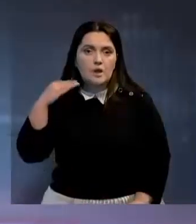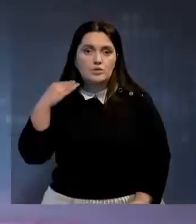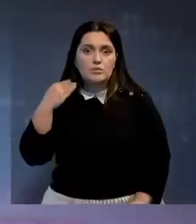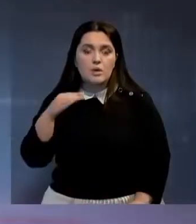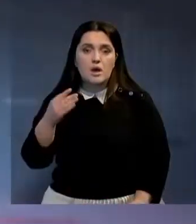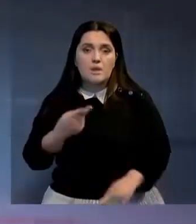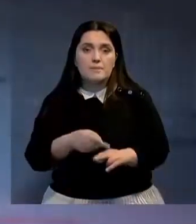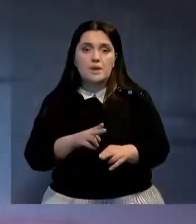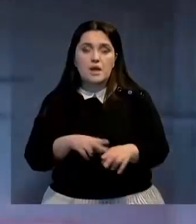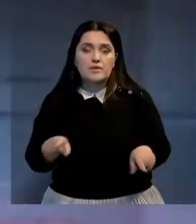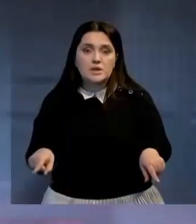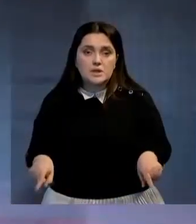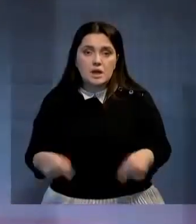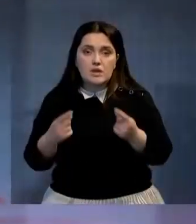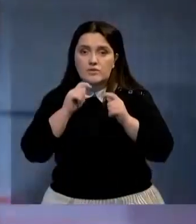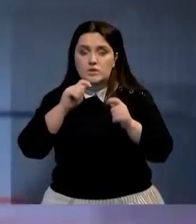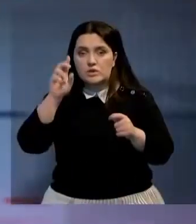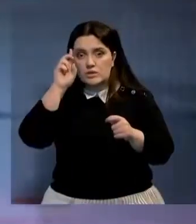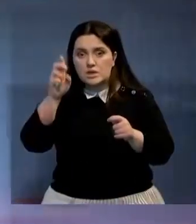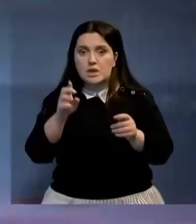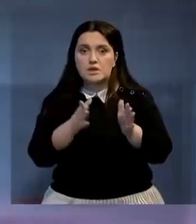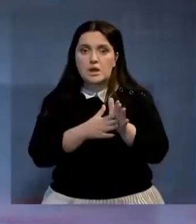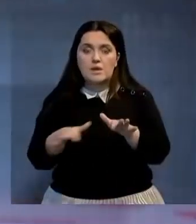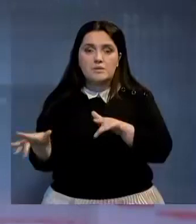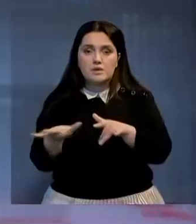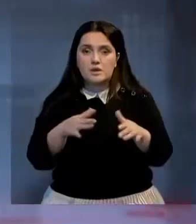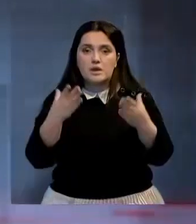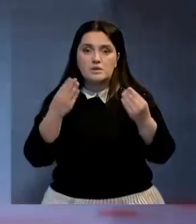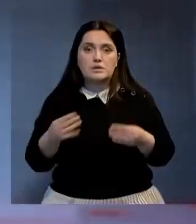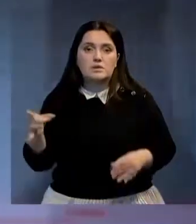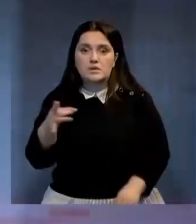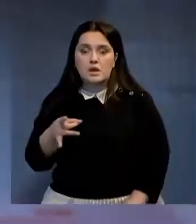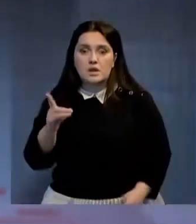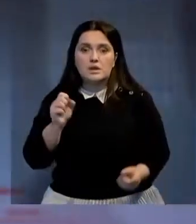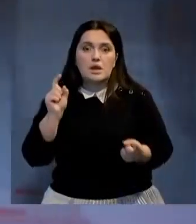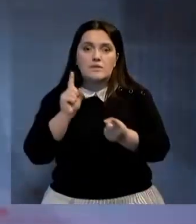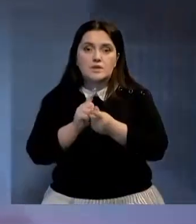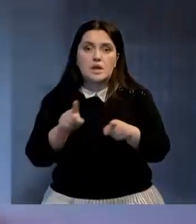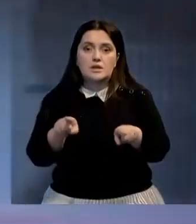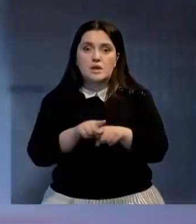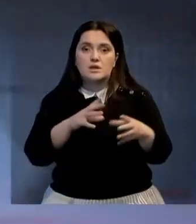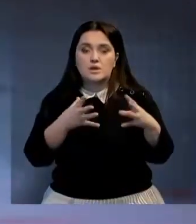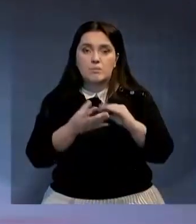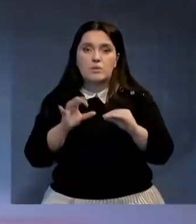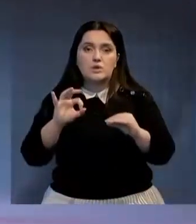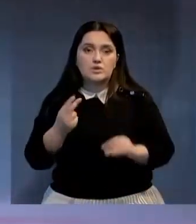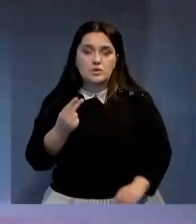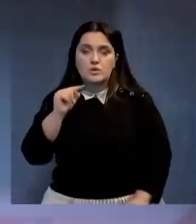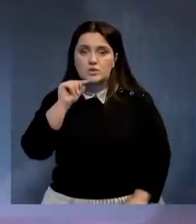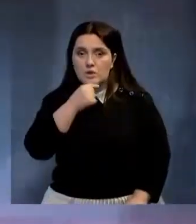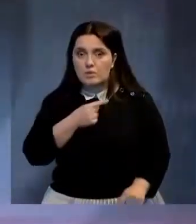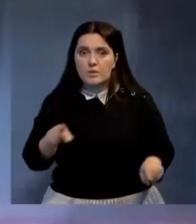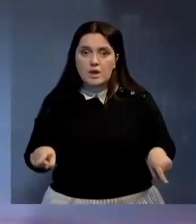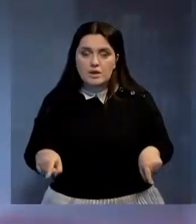Актюбинцам, внесшим значительный вклад в развитие региона, вручили государственные награды. Мероприятия приурочили ко Дню Республики. На встрече также